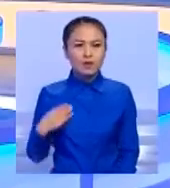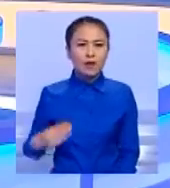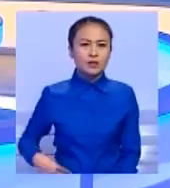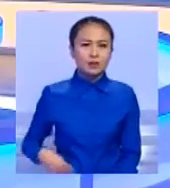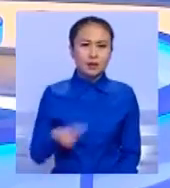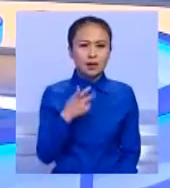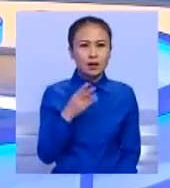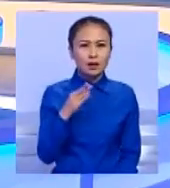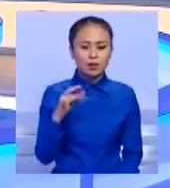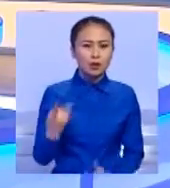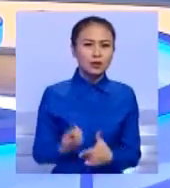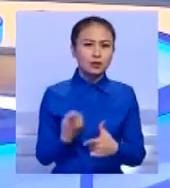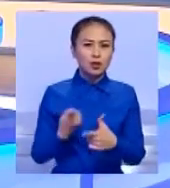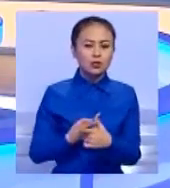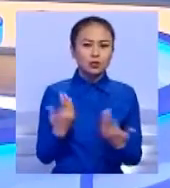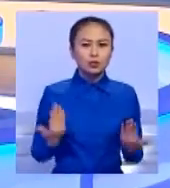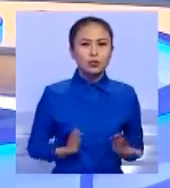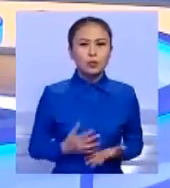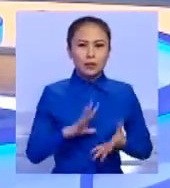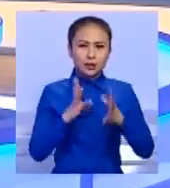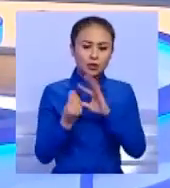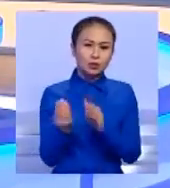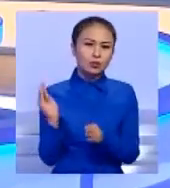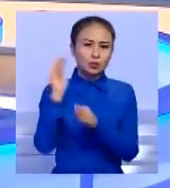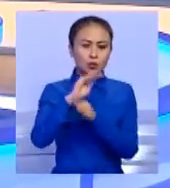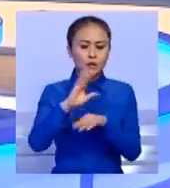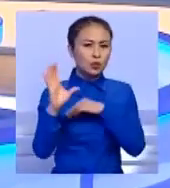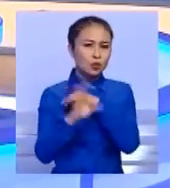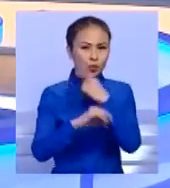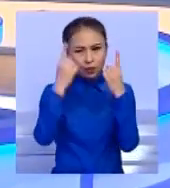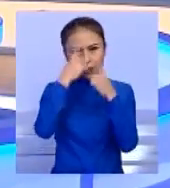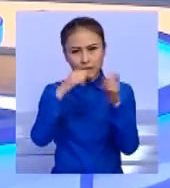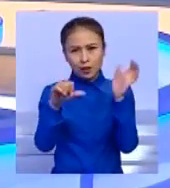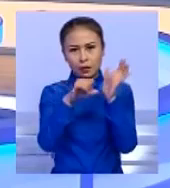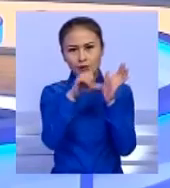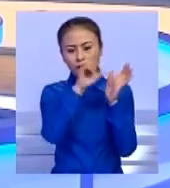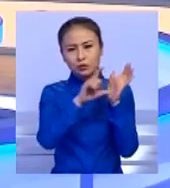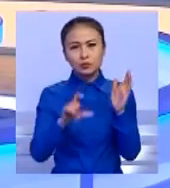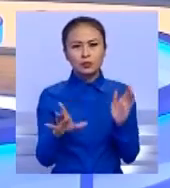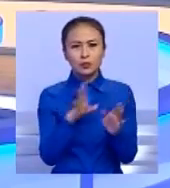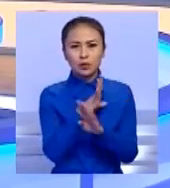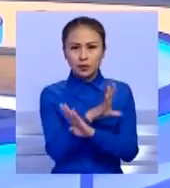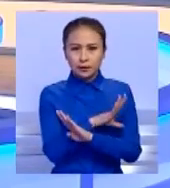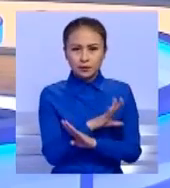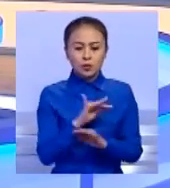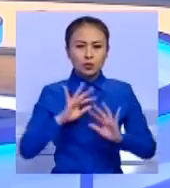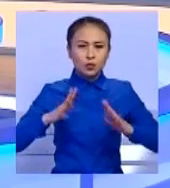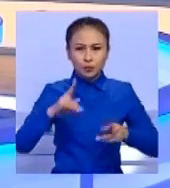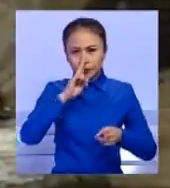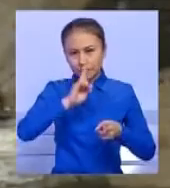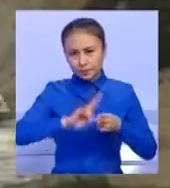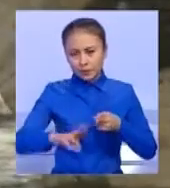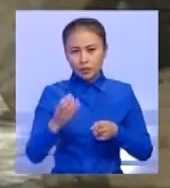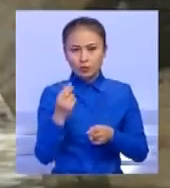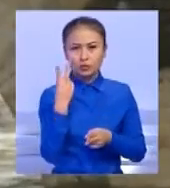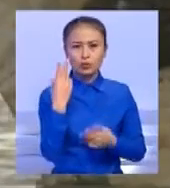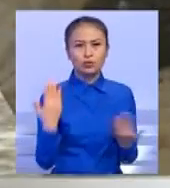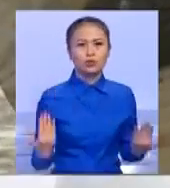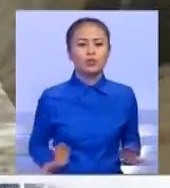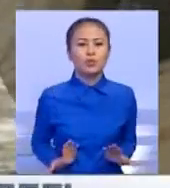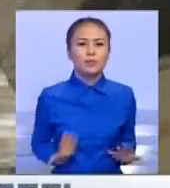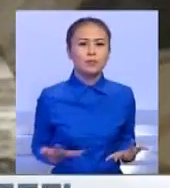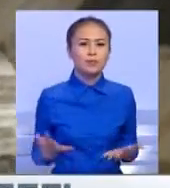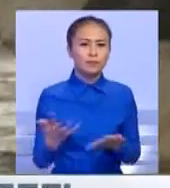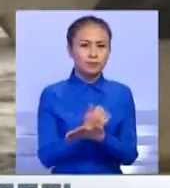Францияда Эленор дауылы құрбандарының саны тағы дартты. Соңғы мәлімет бойынша 6 адам ажал құшқан. Ізім ғайым жоғалып кеткен тағы 2 тұрғын